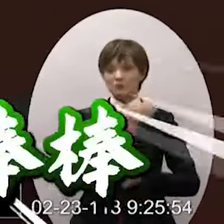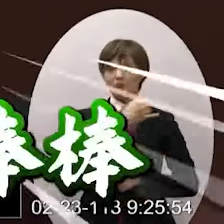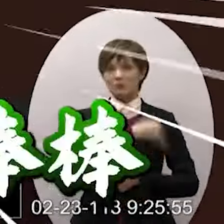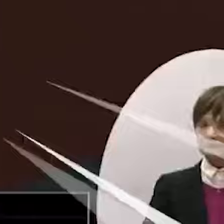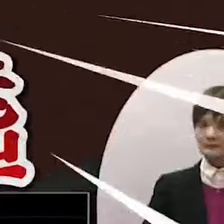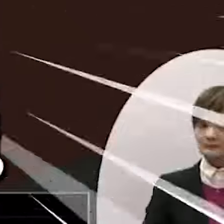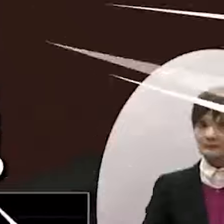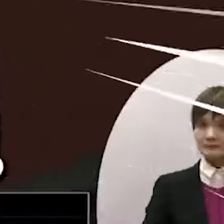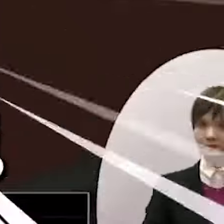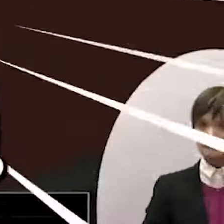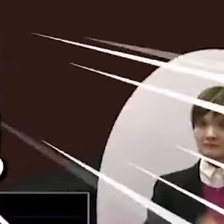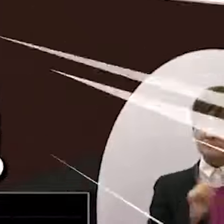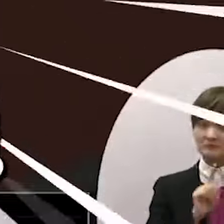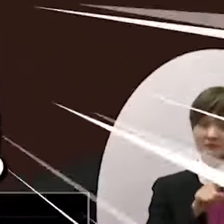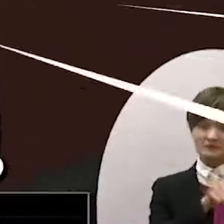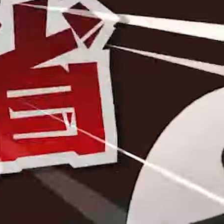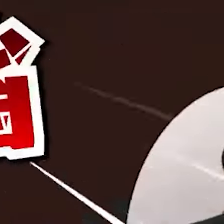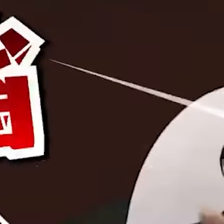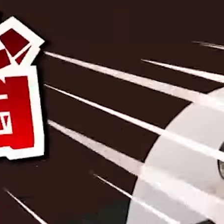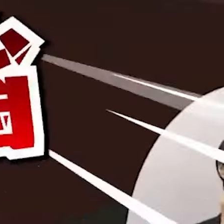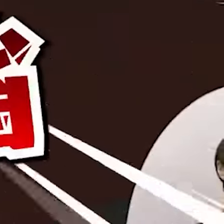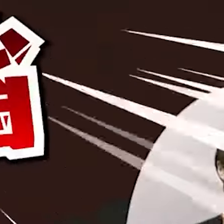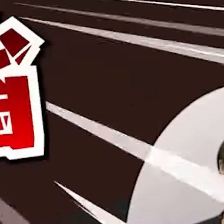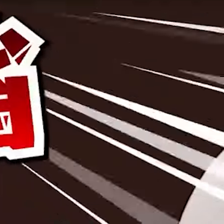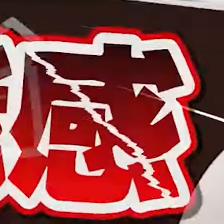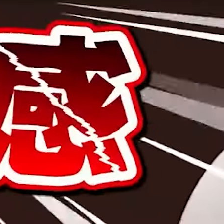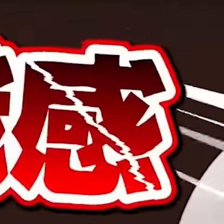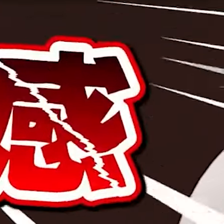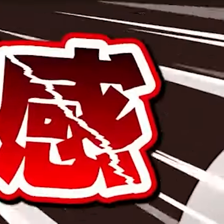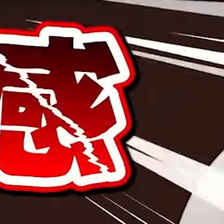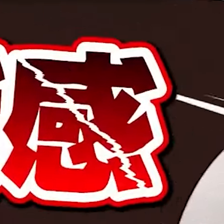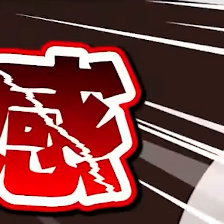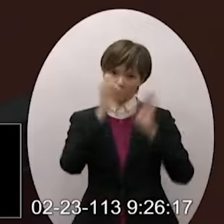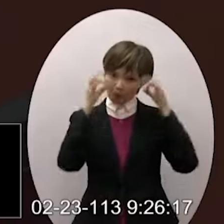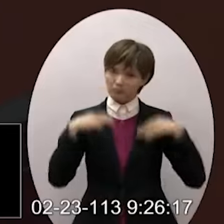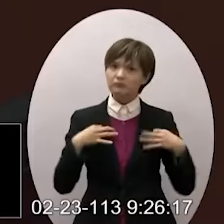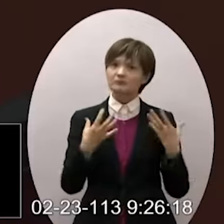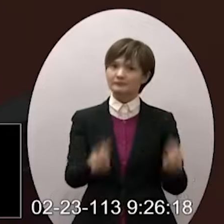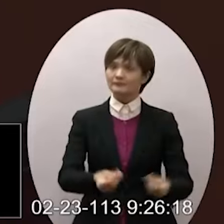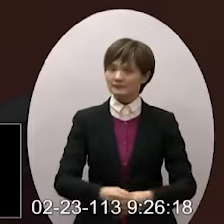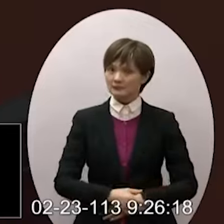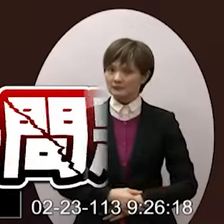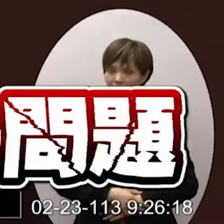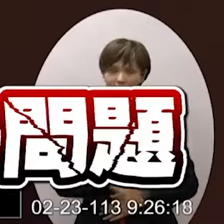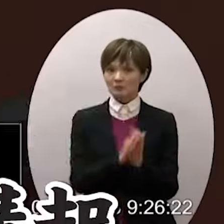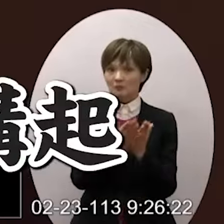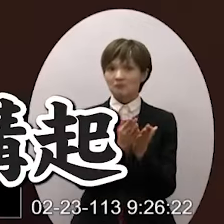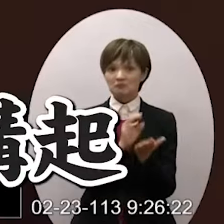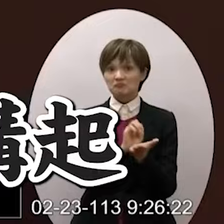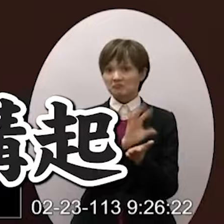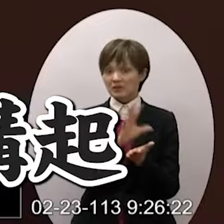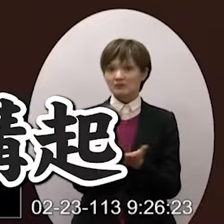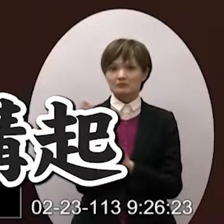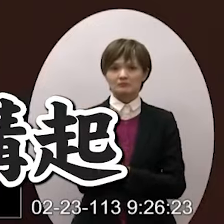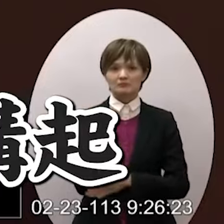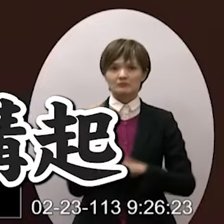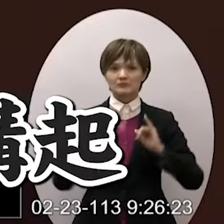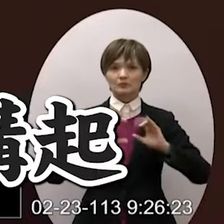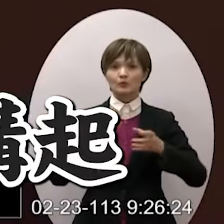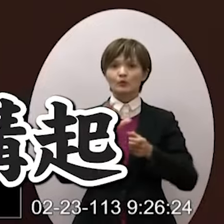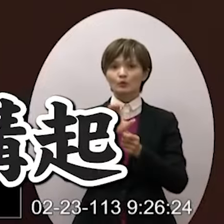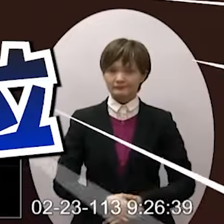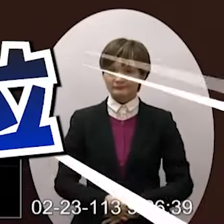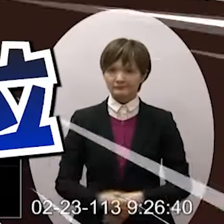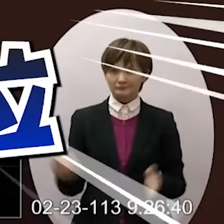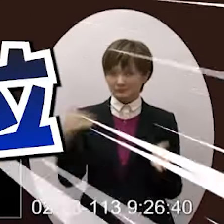党好棒棒，只会吹嘘，不知反省，没有病逝感，不会找问题解决问题。民国97年开